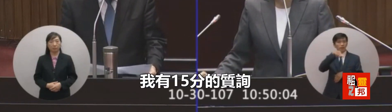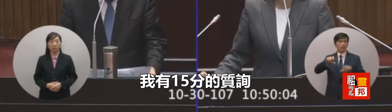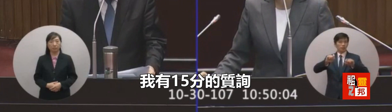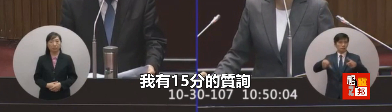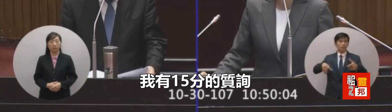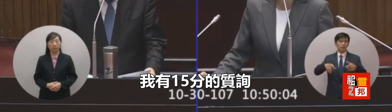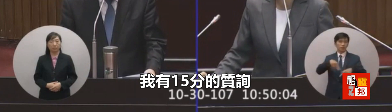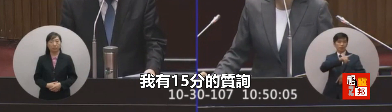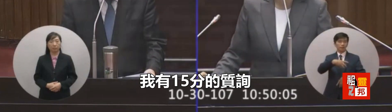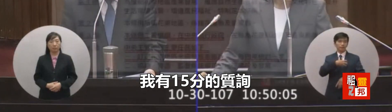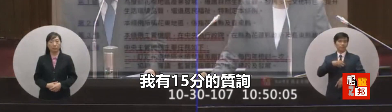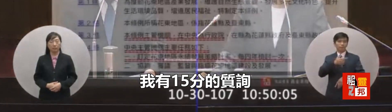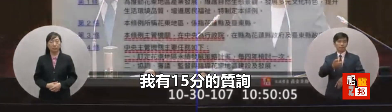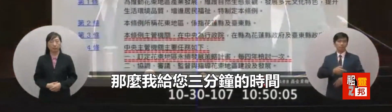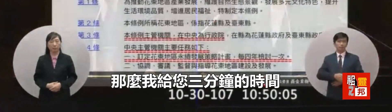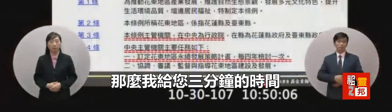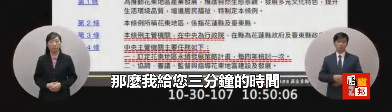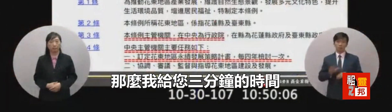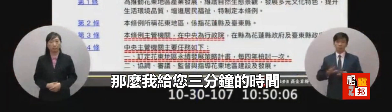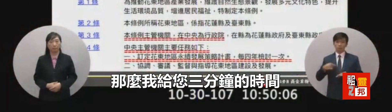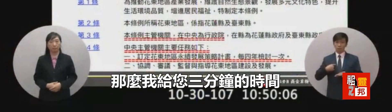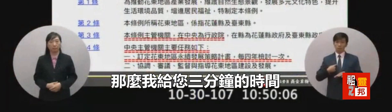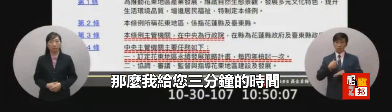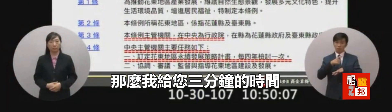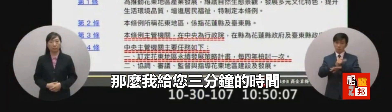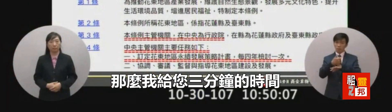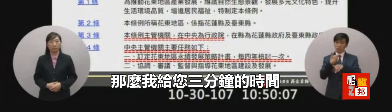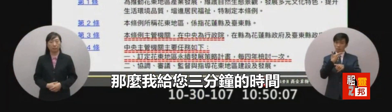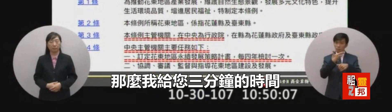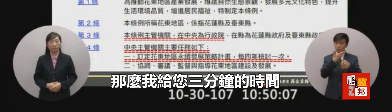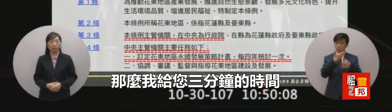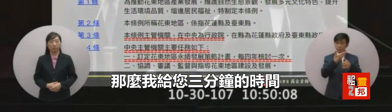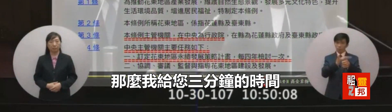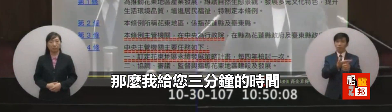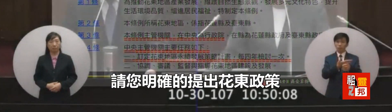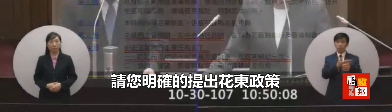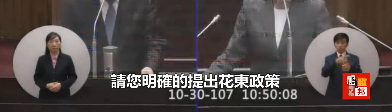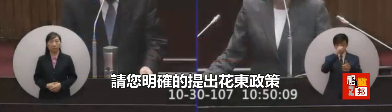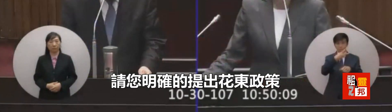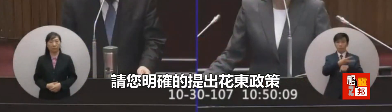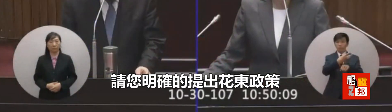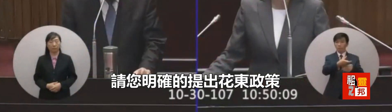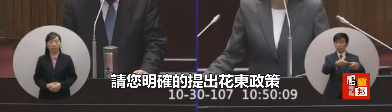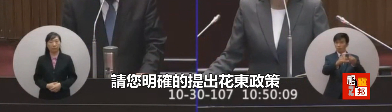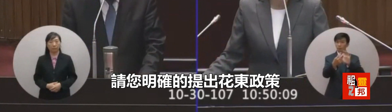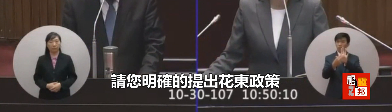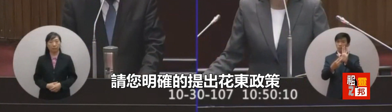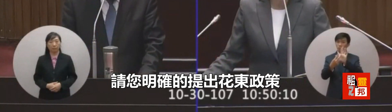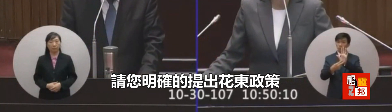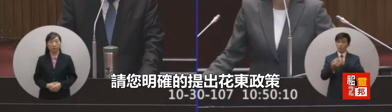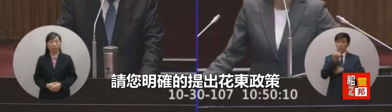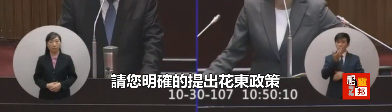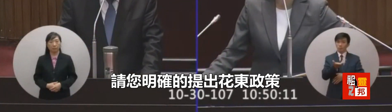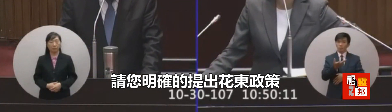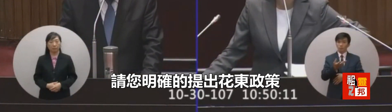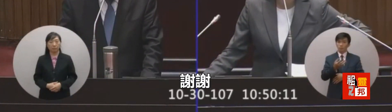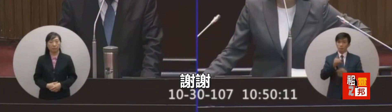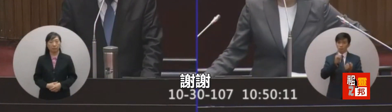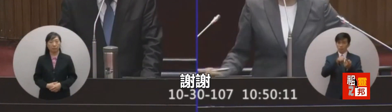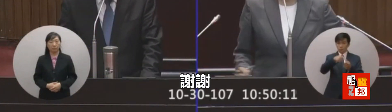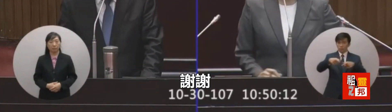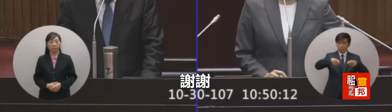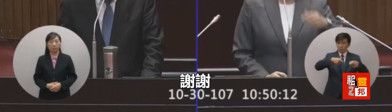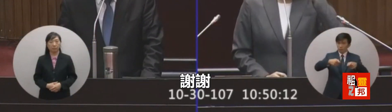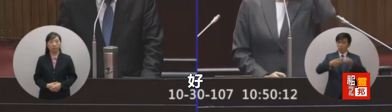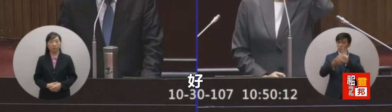今天我有15分的质询，那么我给您3分钟的时间，请您明确的提出花东政策，谢